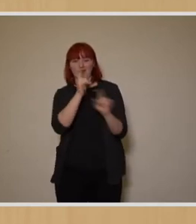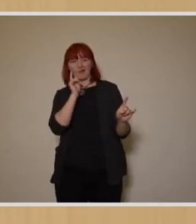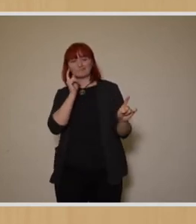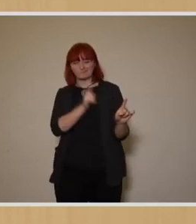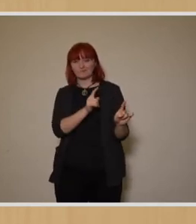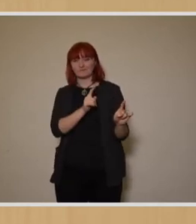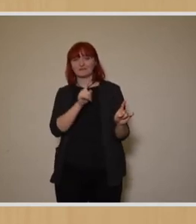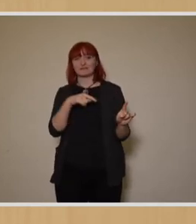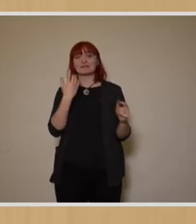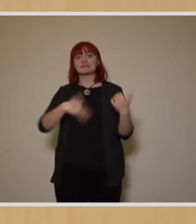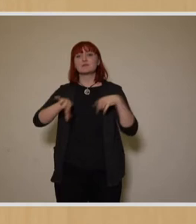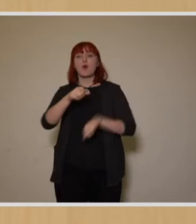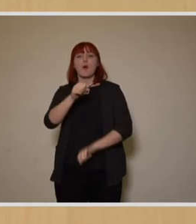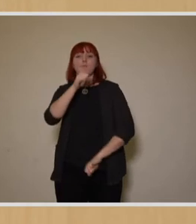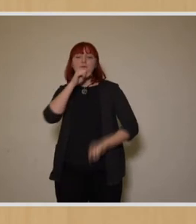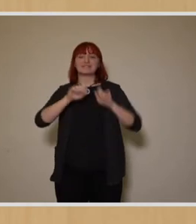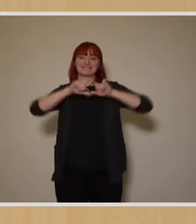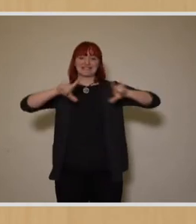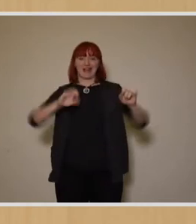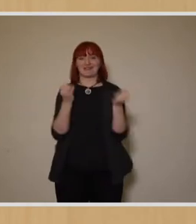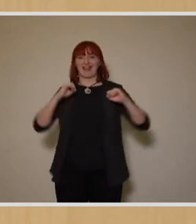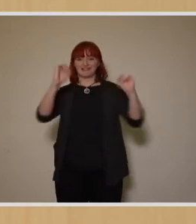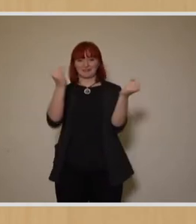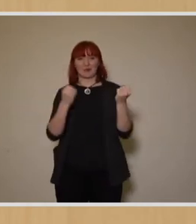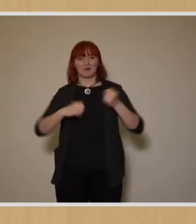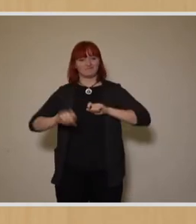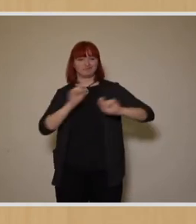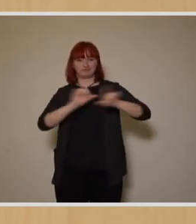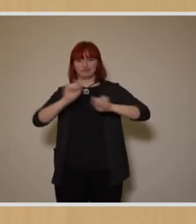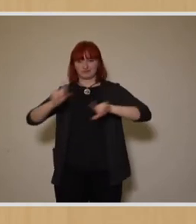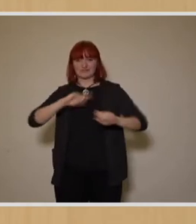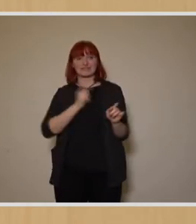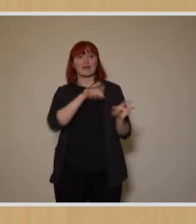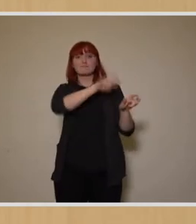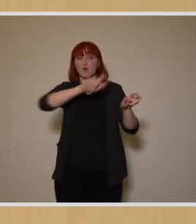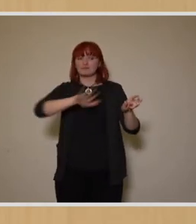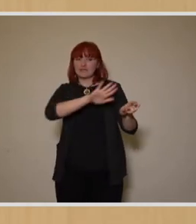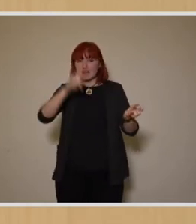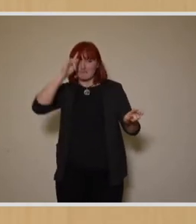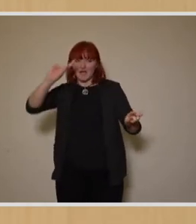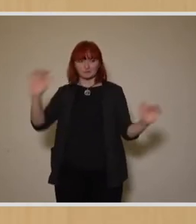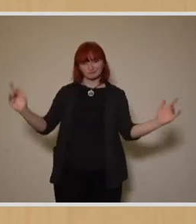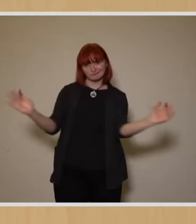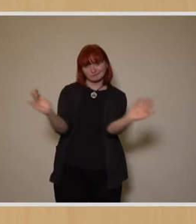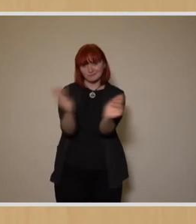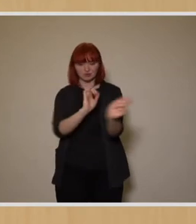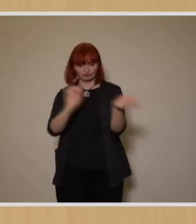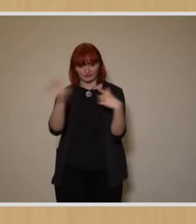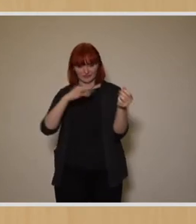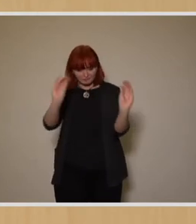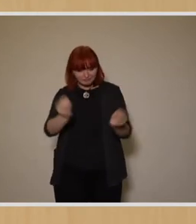eine Postkartenaktion versuchen, die Meinungen von Bürgerinnen und Bürgern zu verschiedenen Konzepten zu sammeln und in